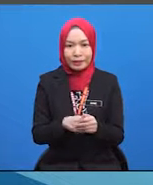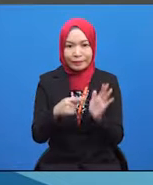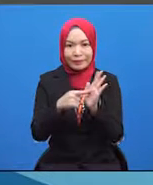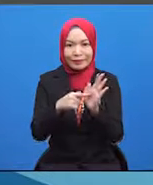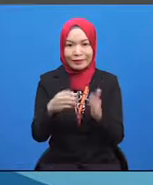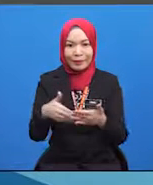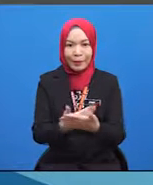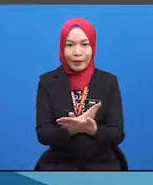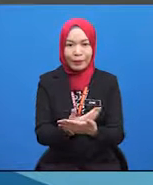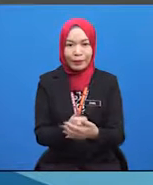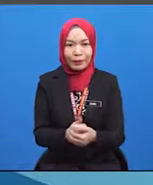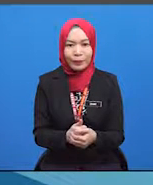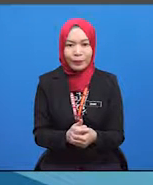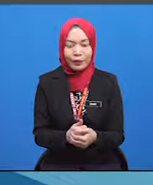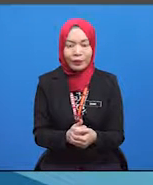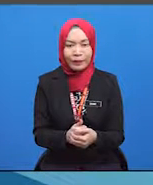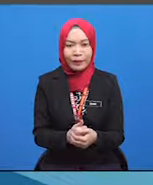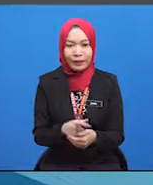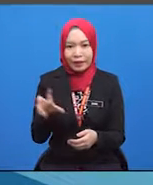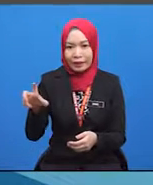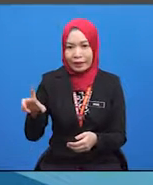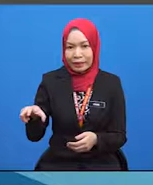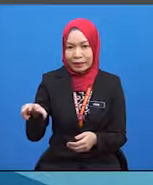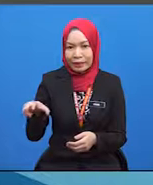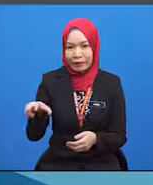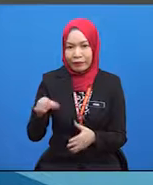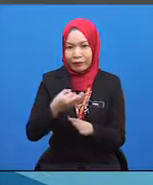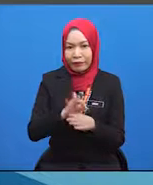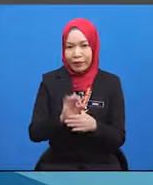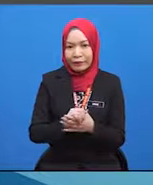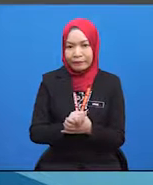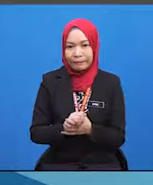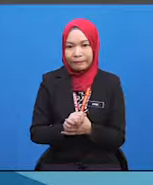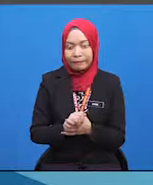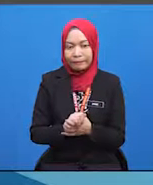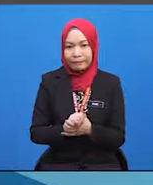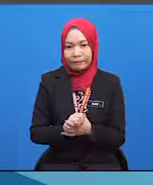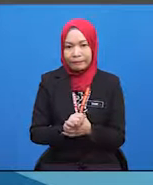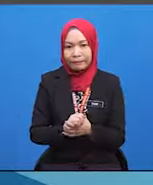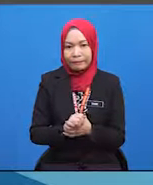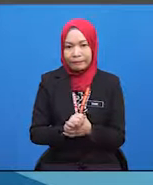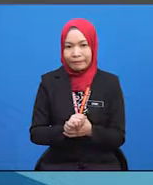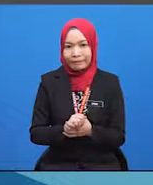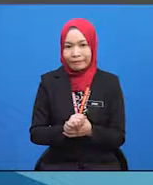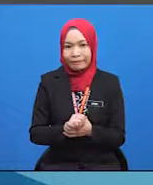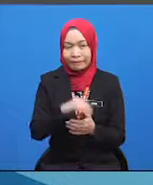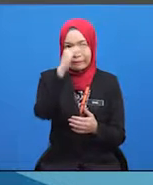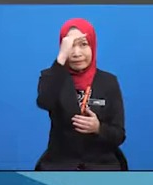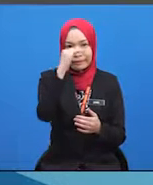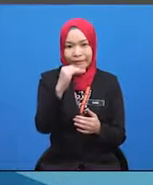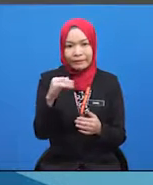dahulu, iaitu dengan menekan fail di bahagian menu bar. Dan